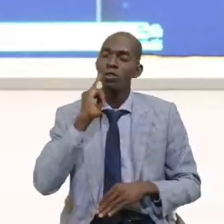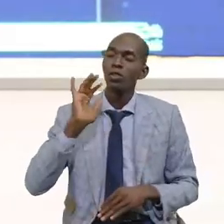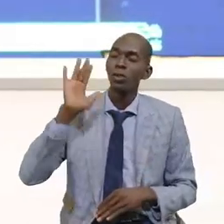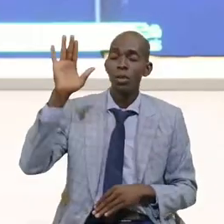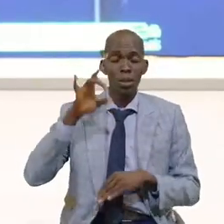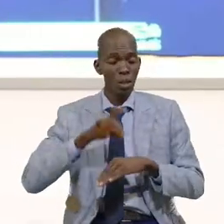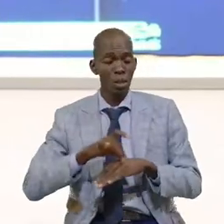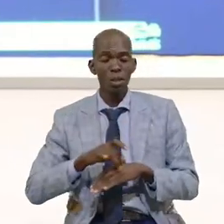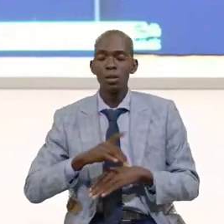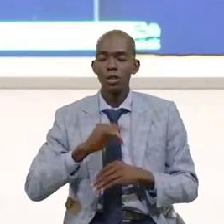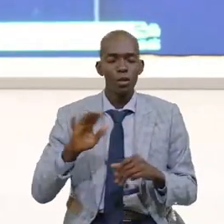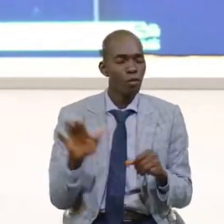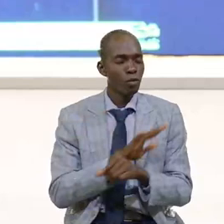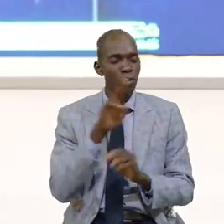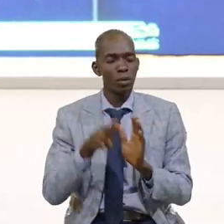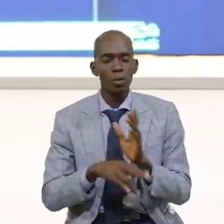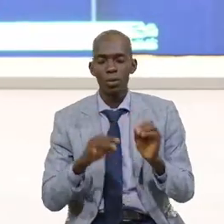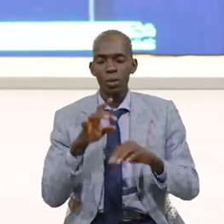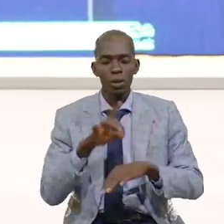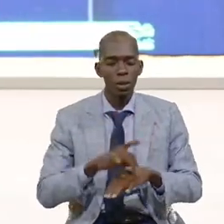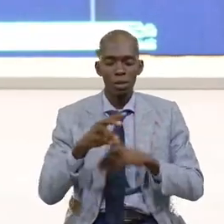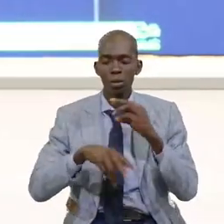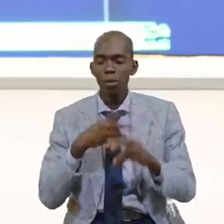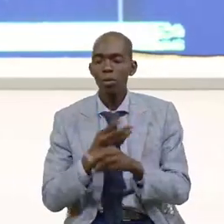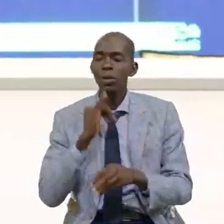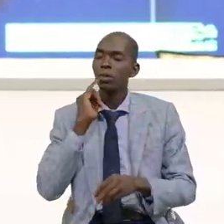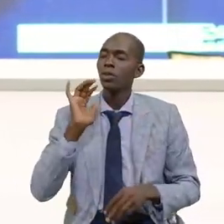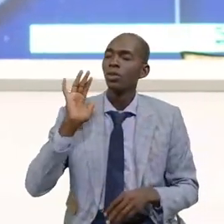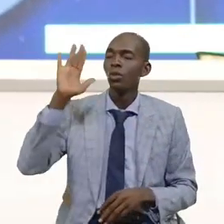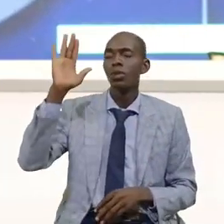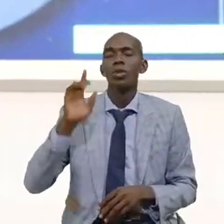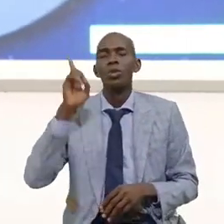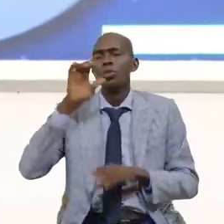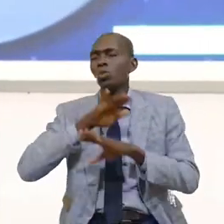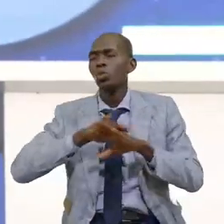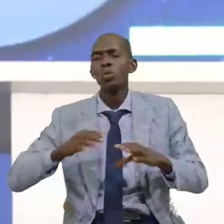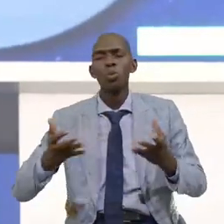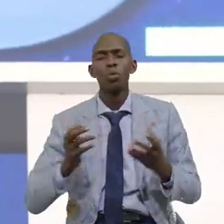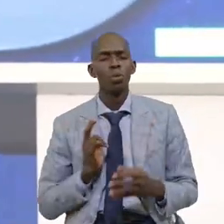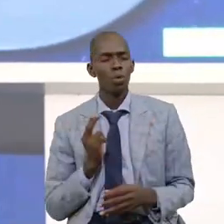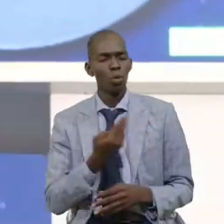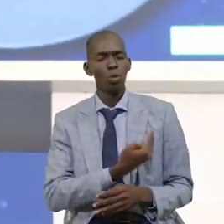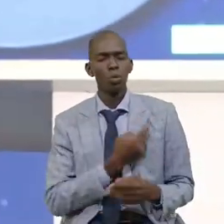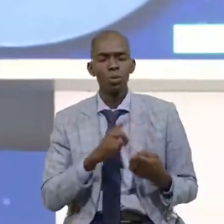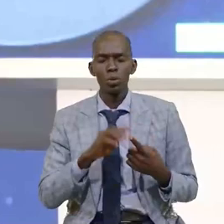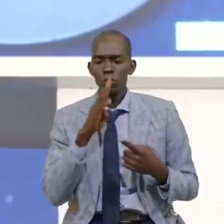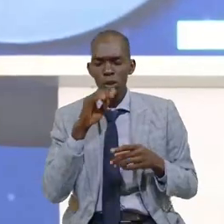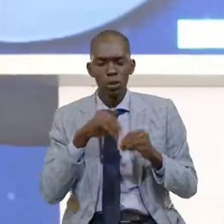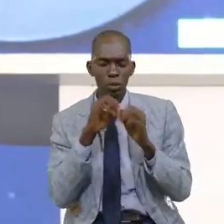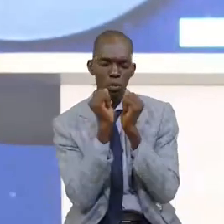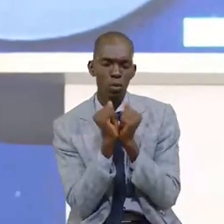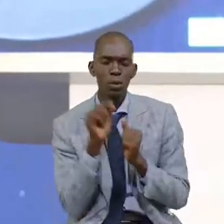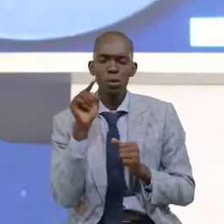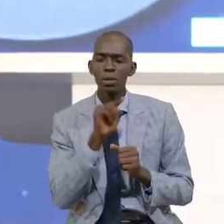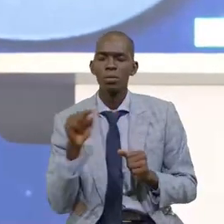est à toi, la terre et tout ce qu'elle renferme est à toi. Tu ne veux pas que nous soyons dans les liens et par